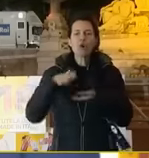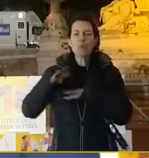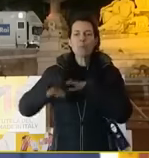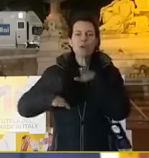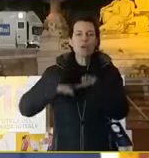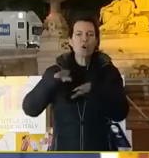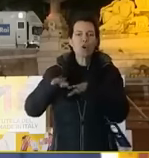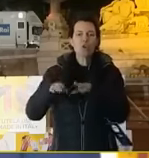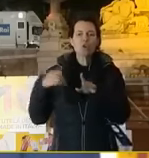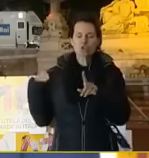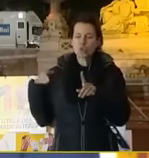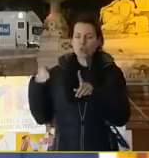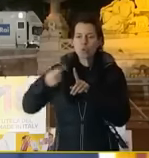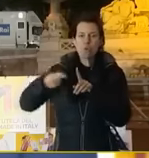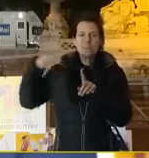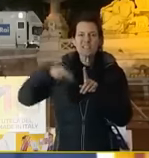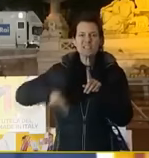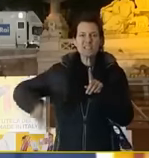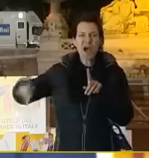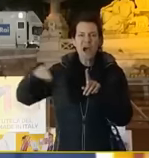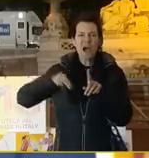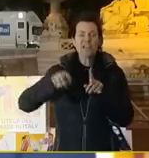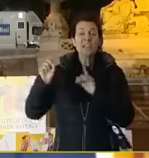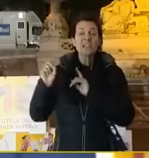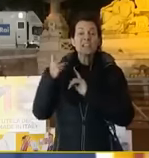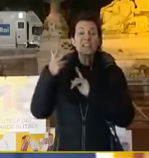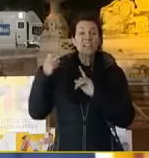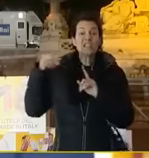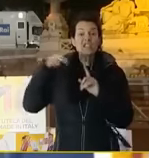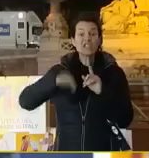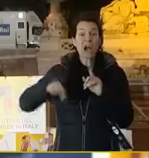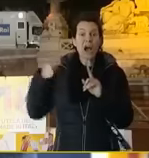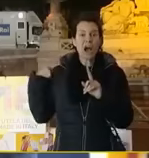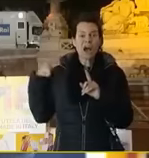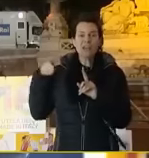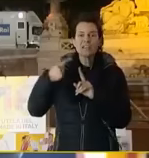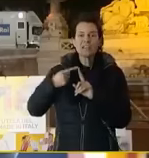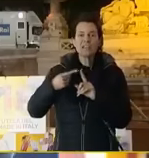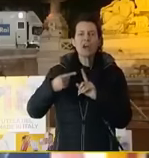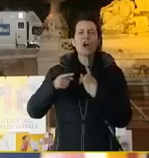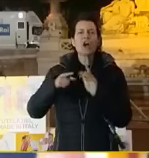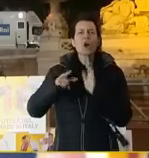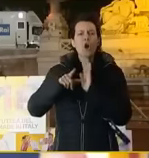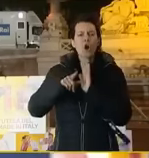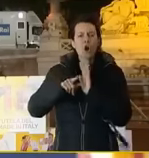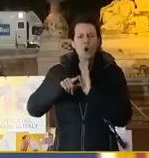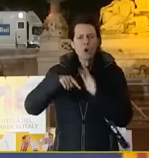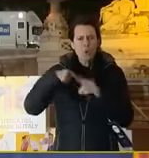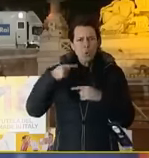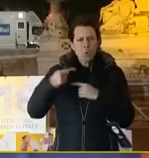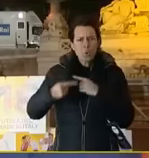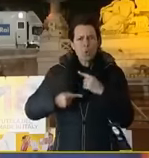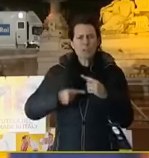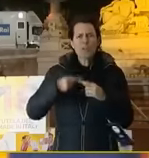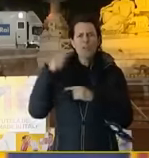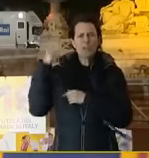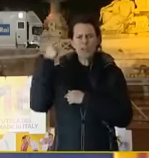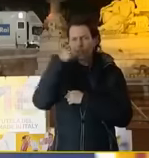in questi anni, in questi 13 anni lunghi, belli e faticosi.